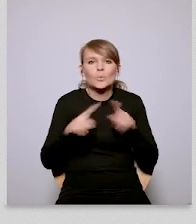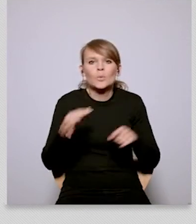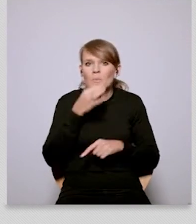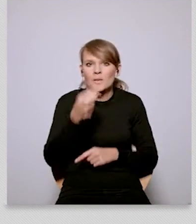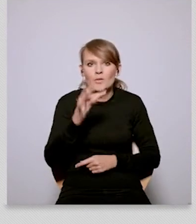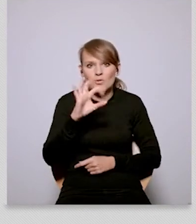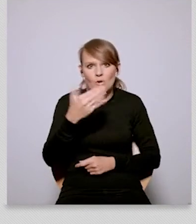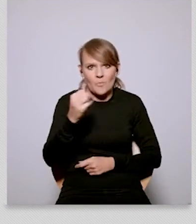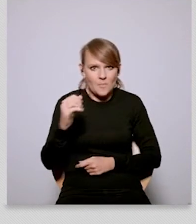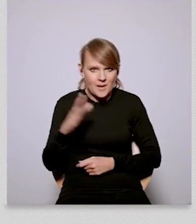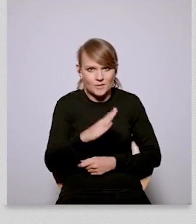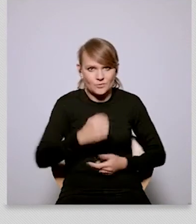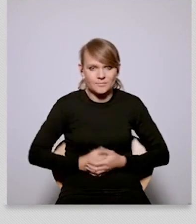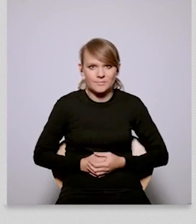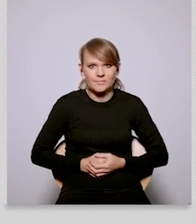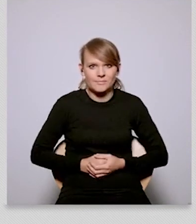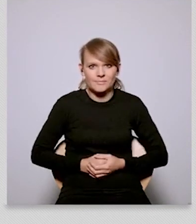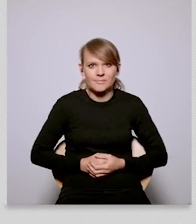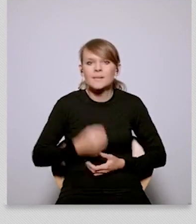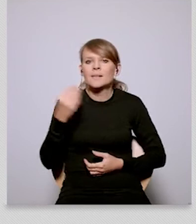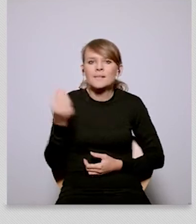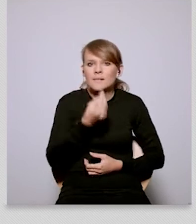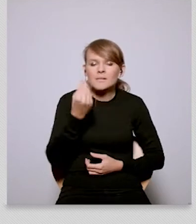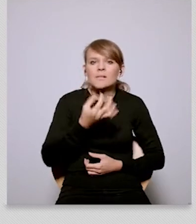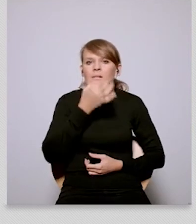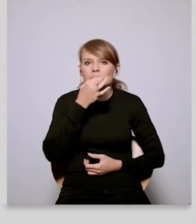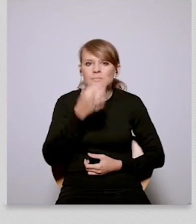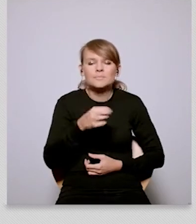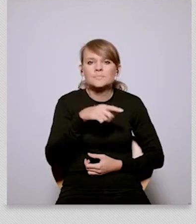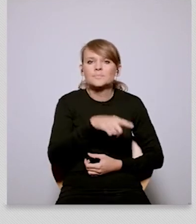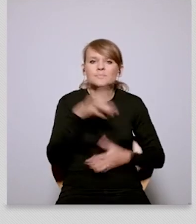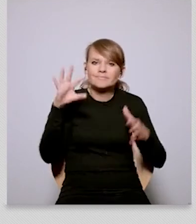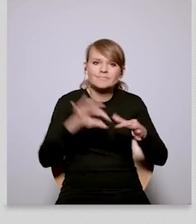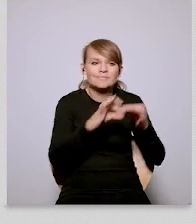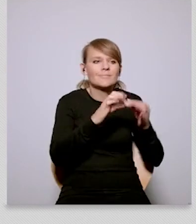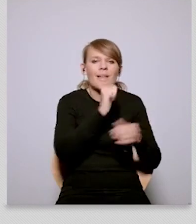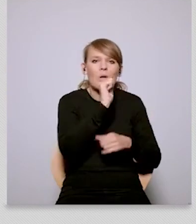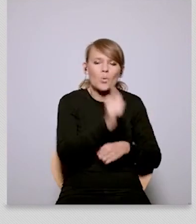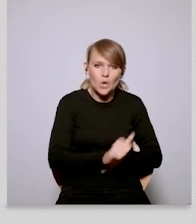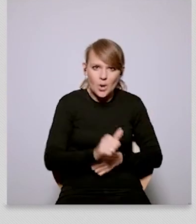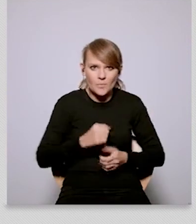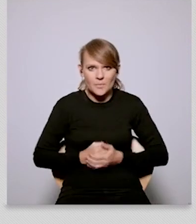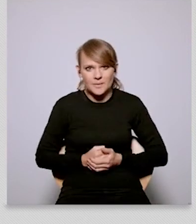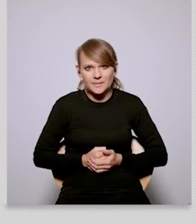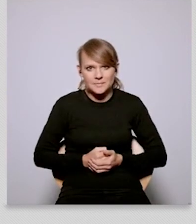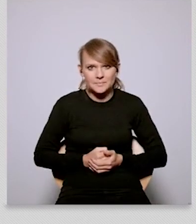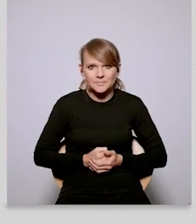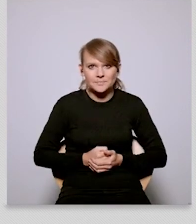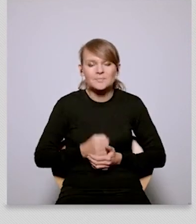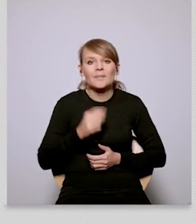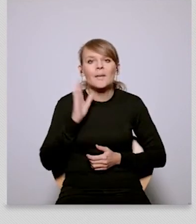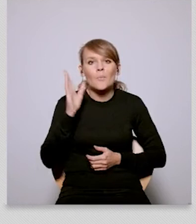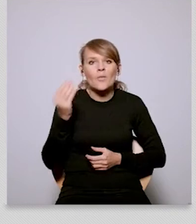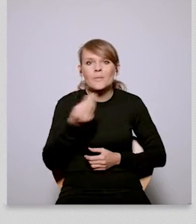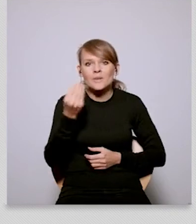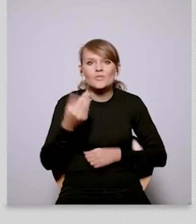Tomasza dotyczące jeszcze tego wymiaru europejskiego o którym rozmawialiśmy ponieważ potem chciałbym jeszcze